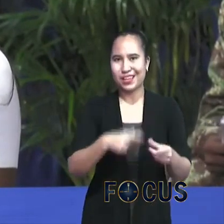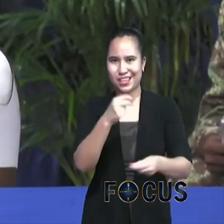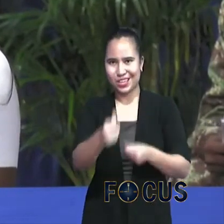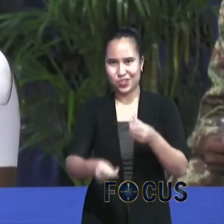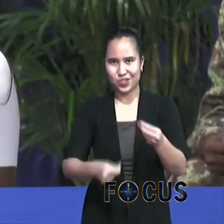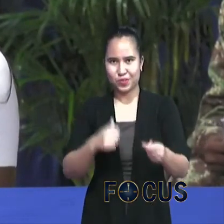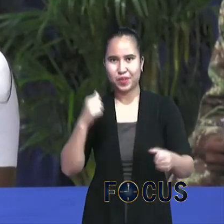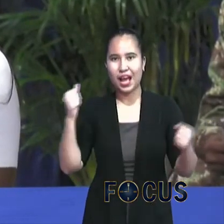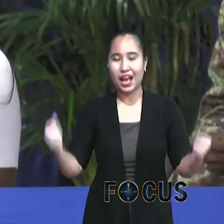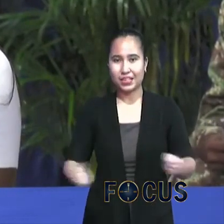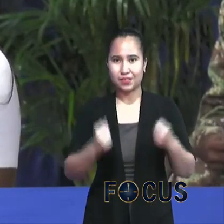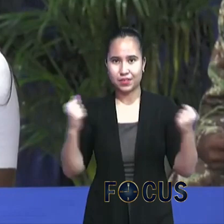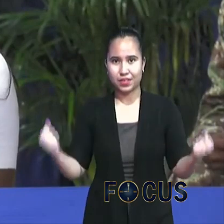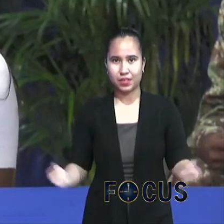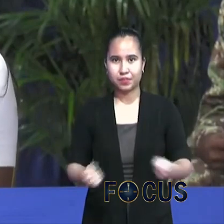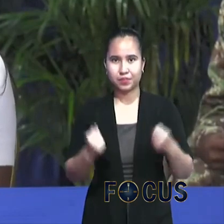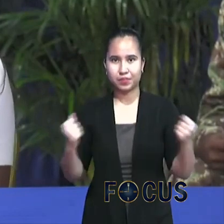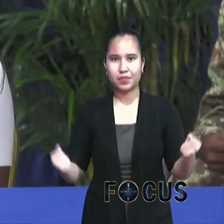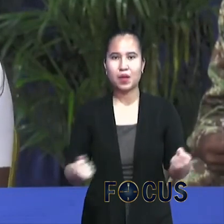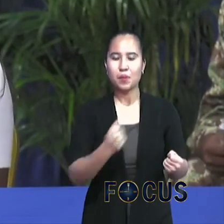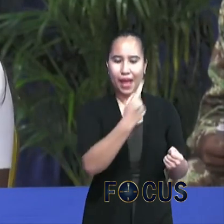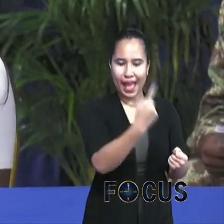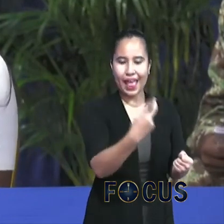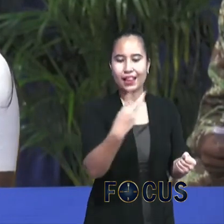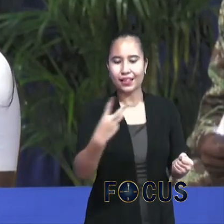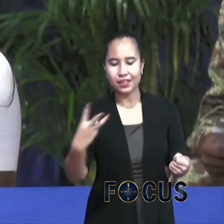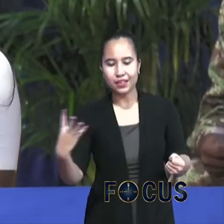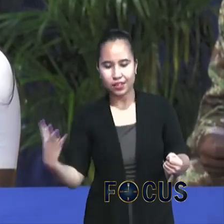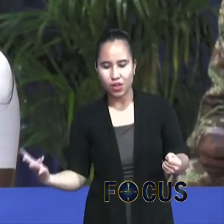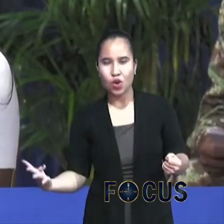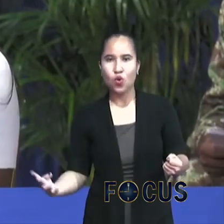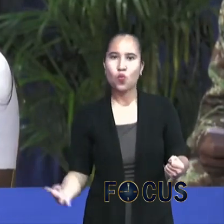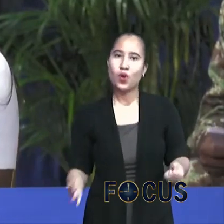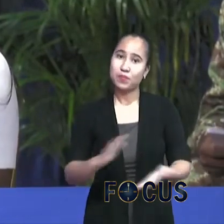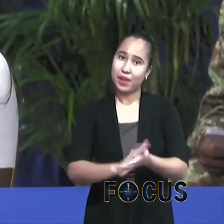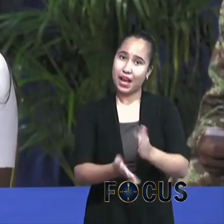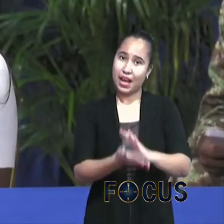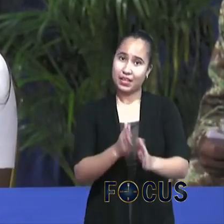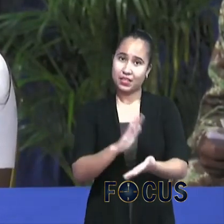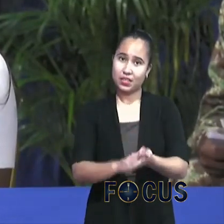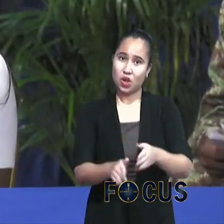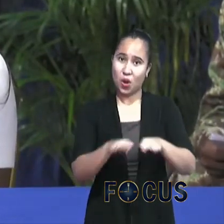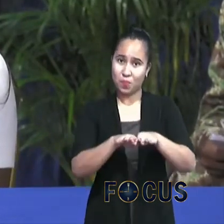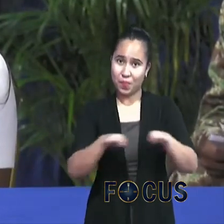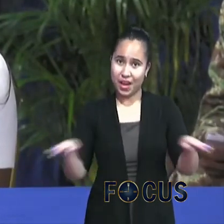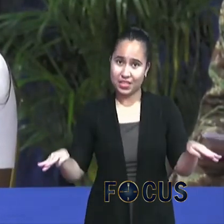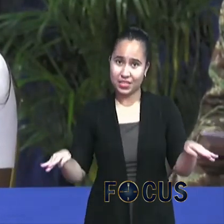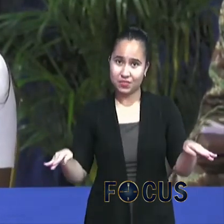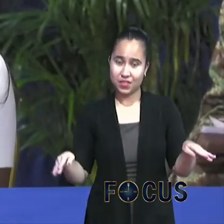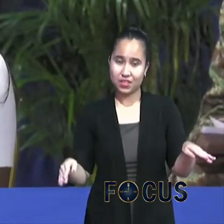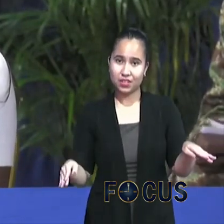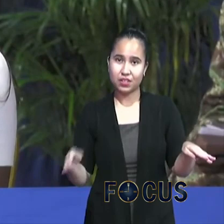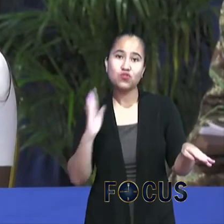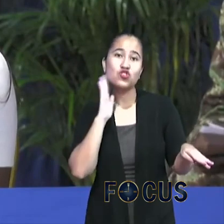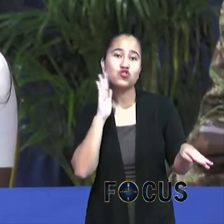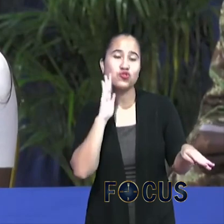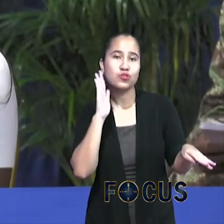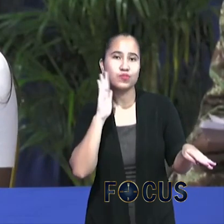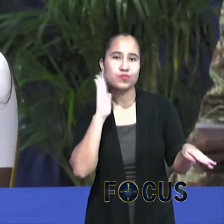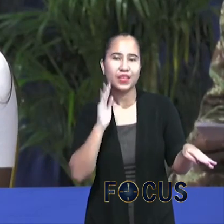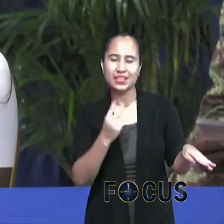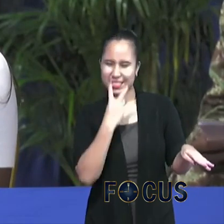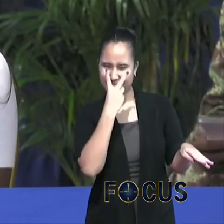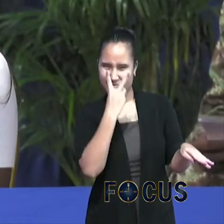binnen het managementteam afzonderlijk behandeld en beoordeeld. En op basis van dus de argumentatie dat is aangegeven, wordt